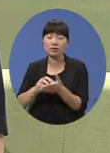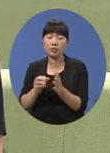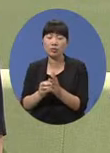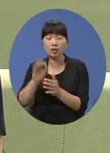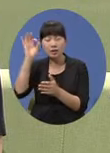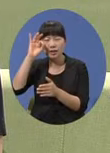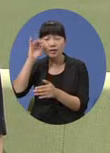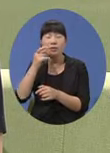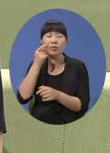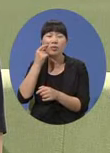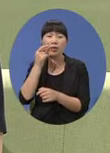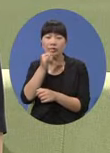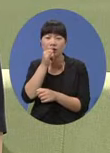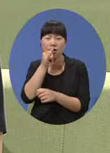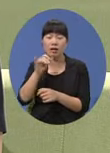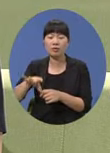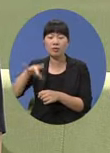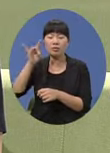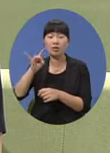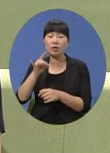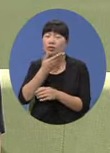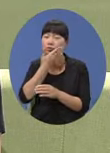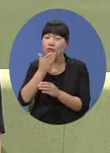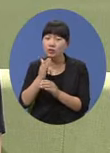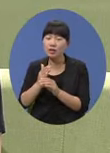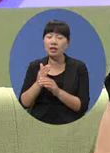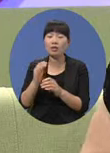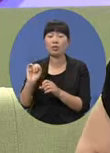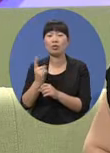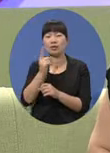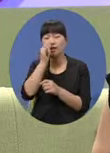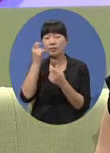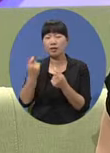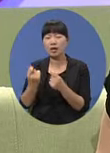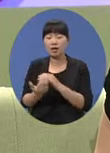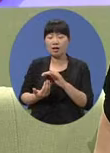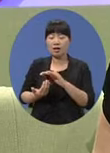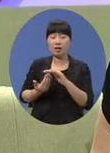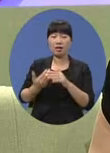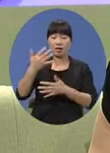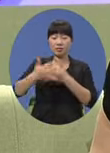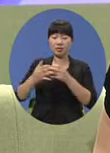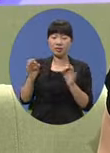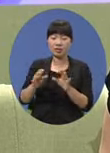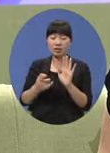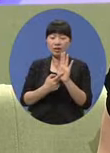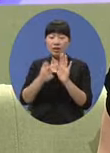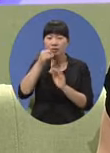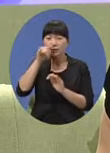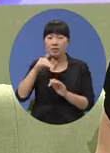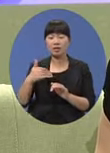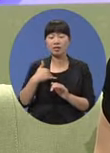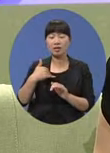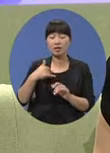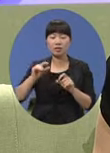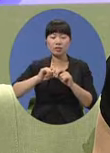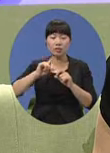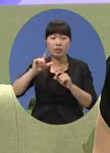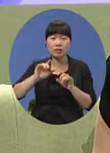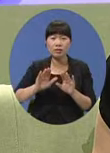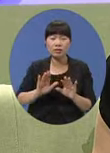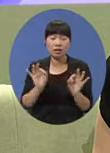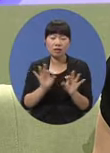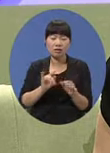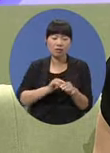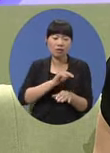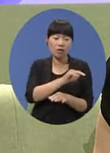적절하게 못 찾고 있는 게 일단은 주된 원인이 되겠다 이렇게 생각할 수 있어요. 그래서 아까도 화면에 잠깐 나왔지만 서영이가 저한테도 대부분 그러면